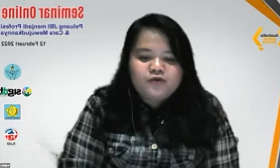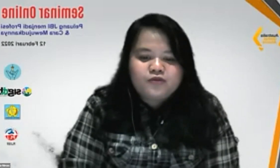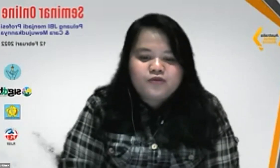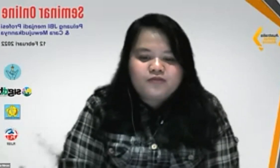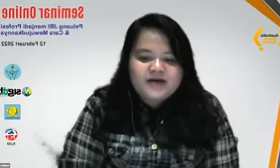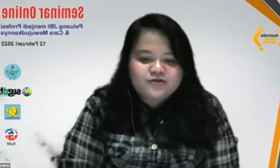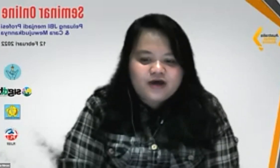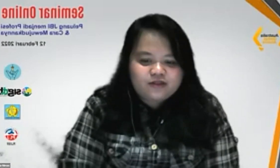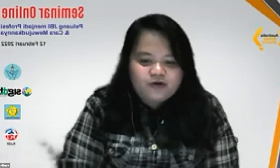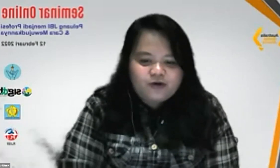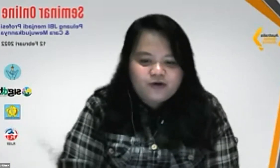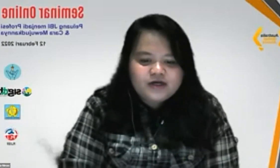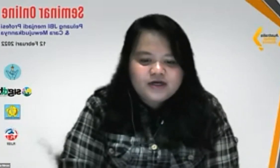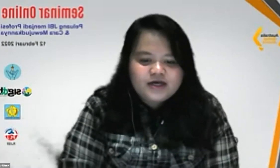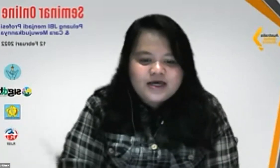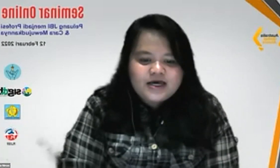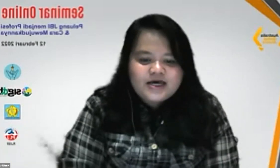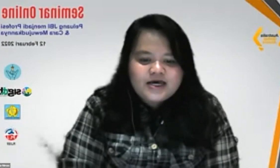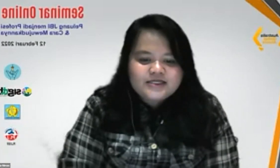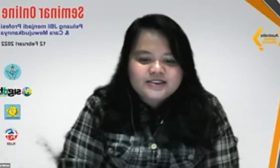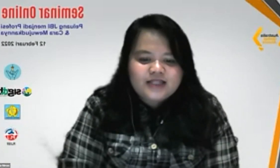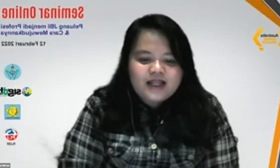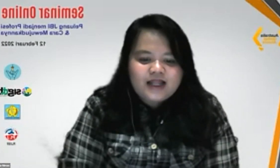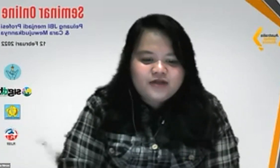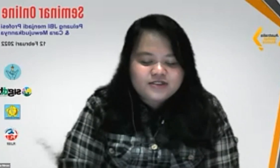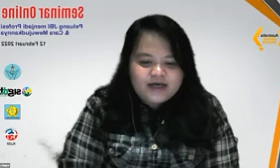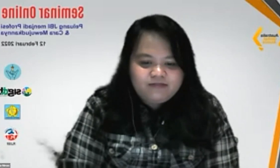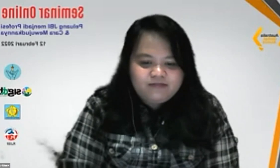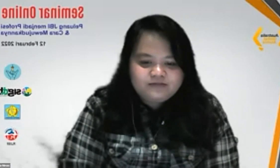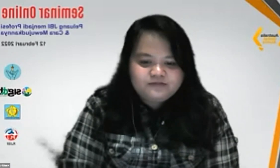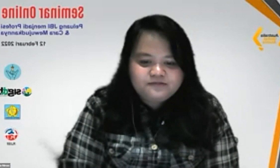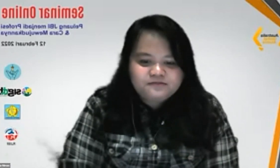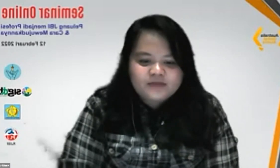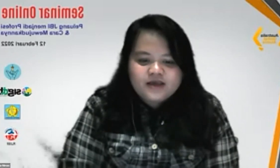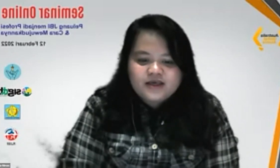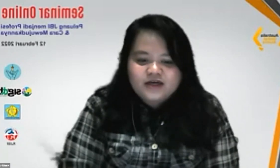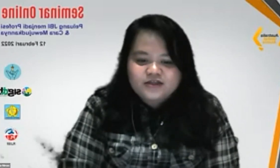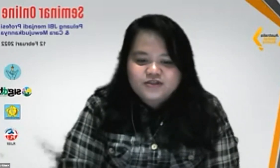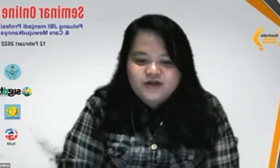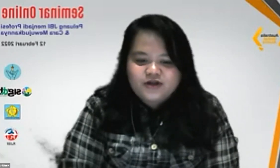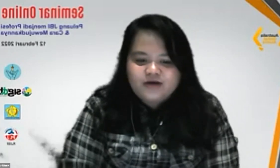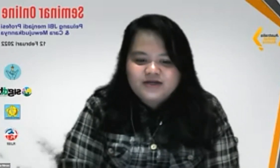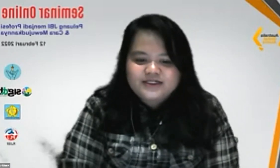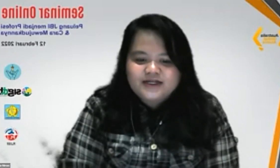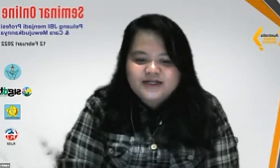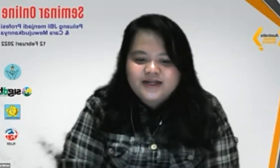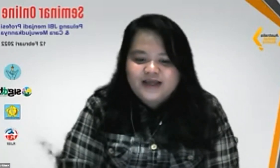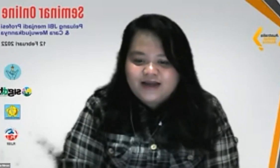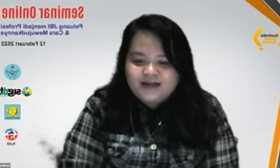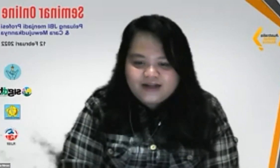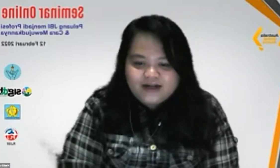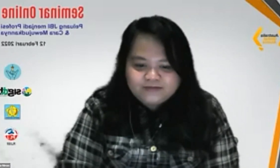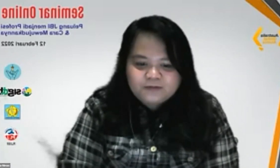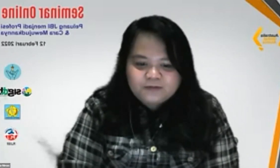untuk bapak Soeharto selaku direktur sejak yang sudah bersedia hadir